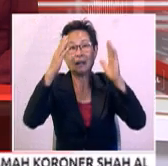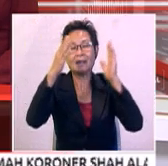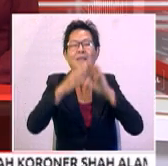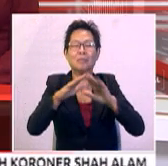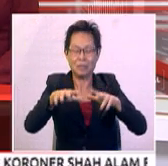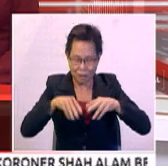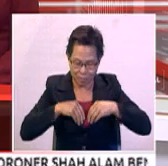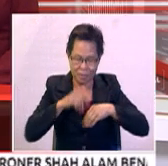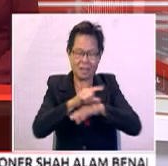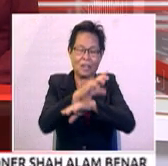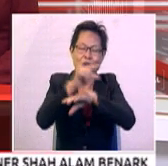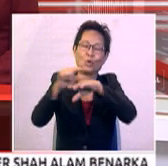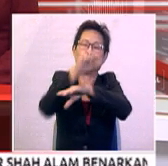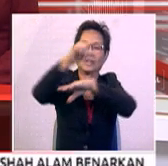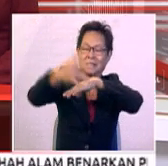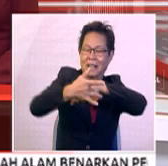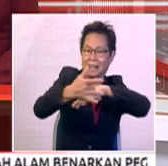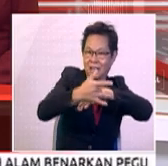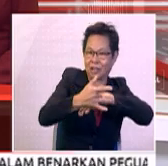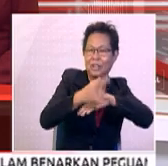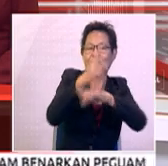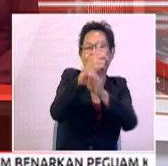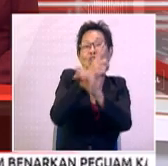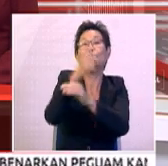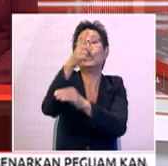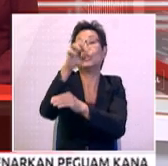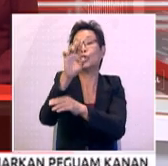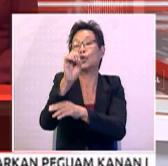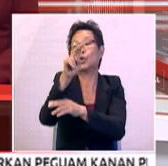menerima dan menggunakan teknologi drone itu.